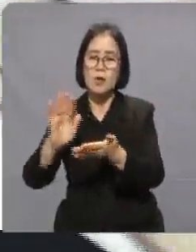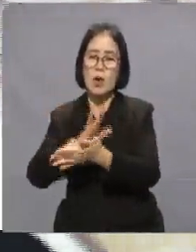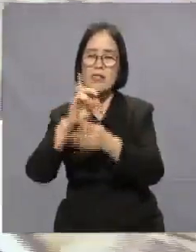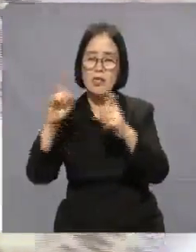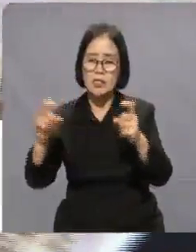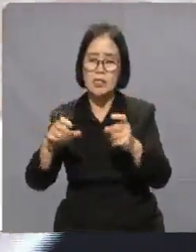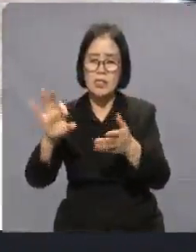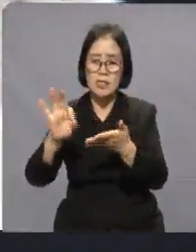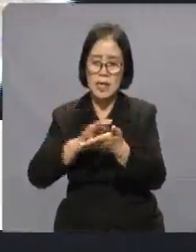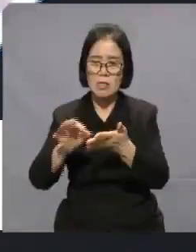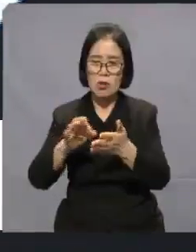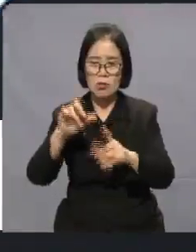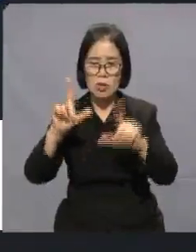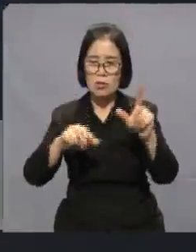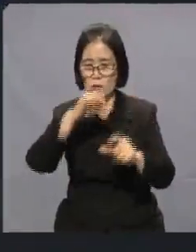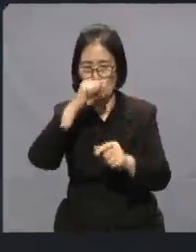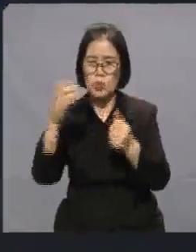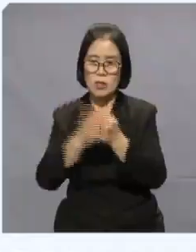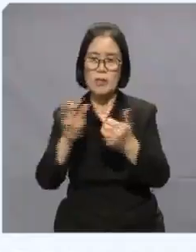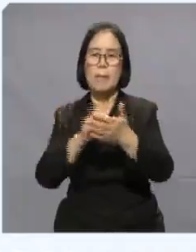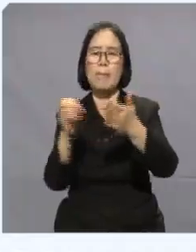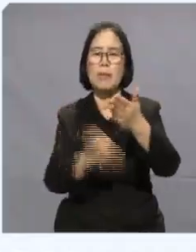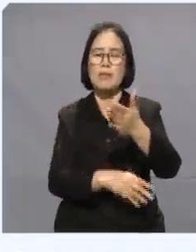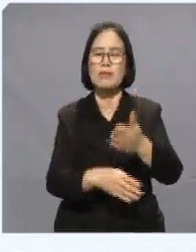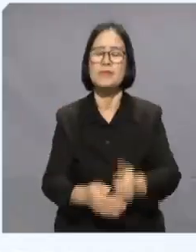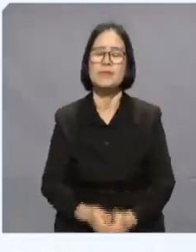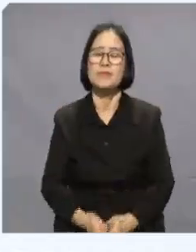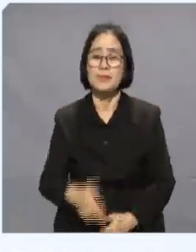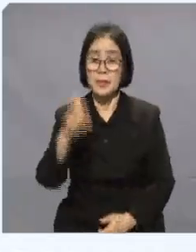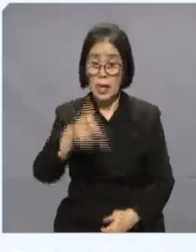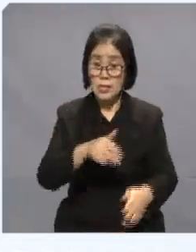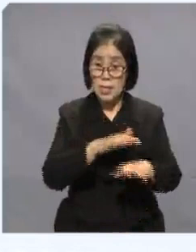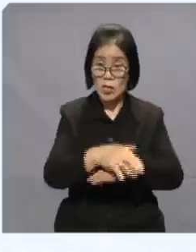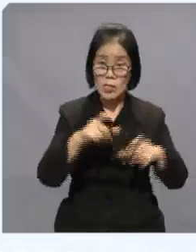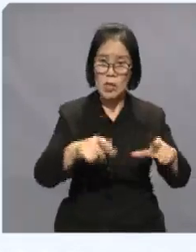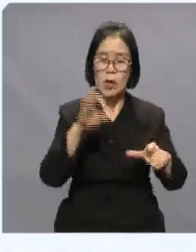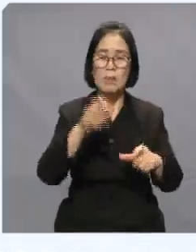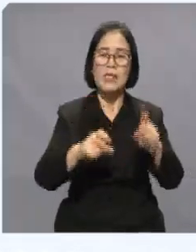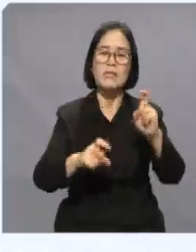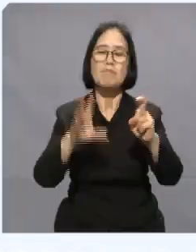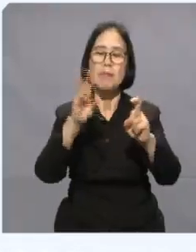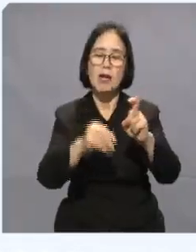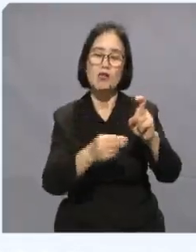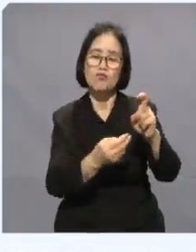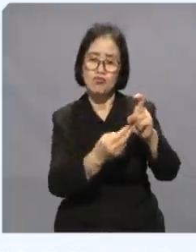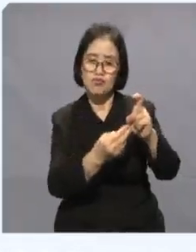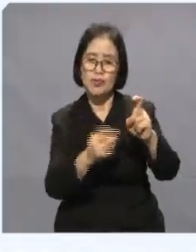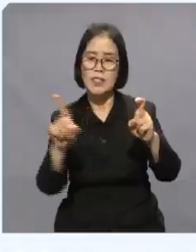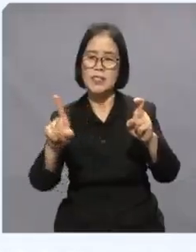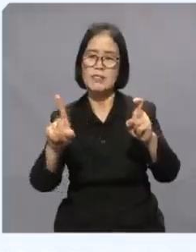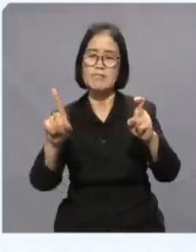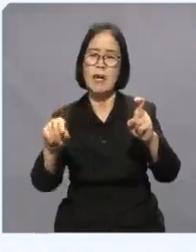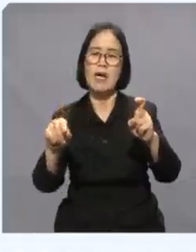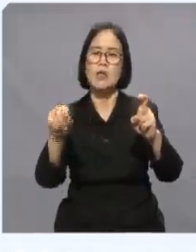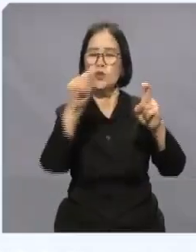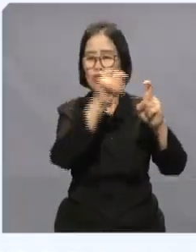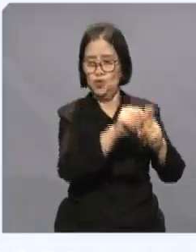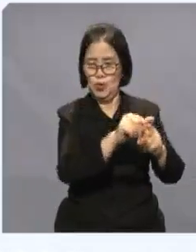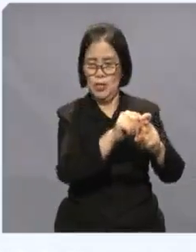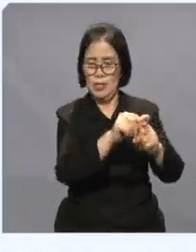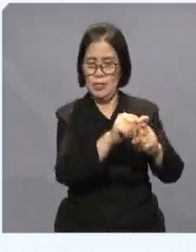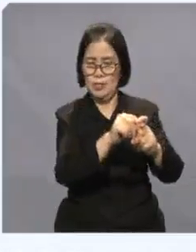재정 상태 양호를 이유로 제외시켰습니다. 카드형 지역화폐 10만 원 충전 시 10%인 만 원이